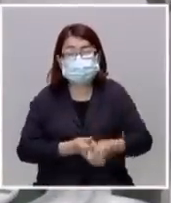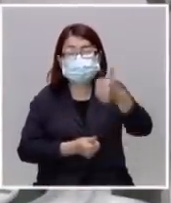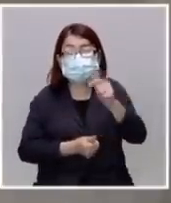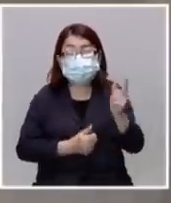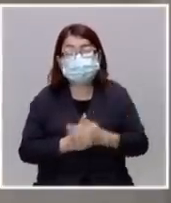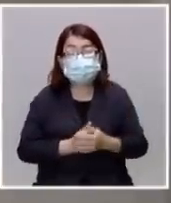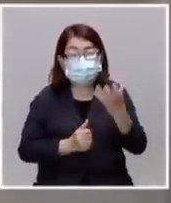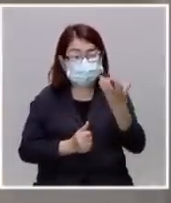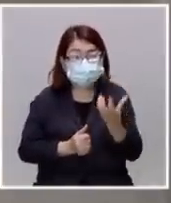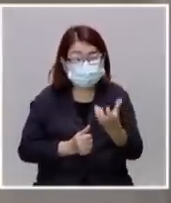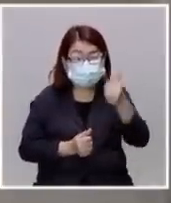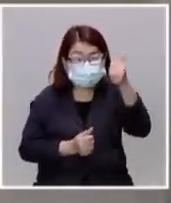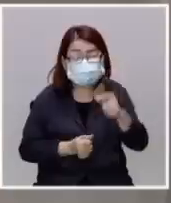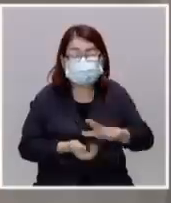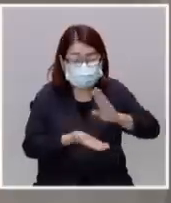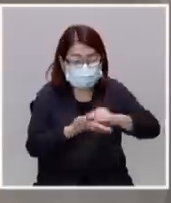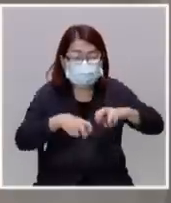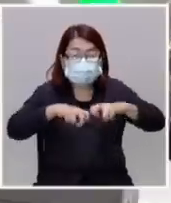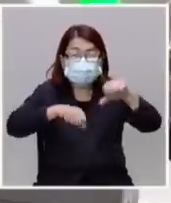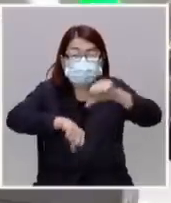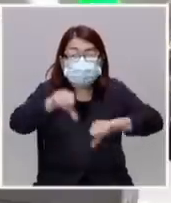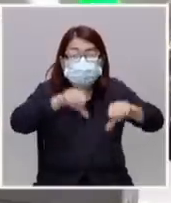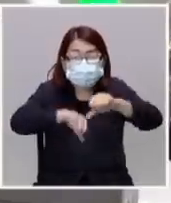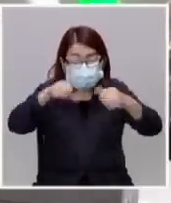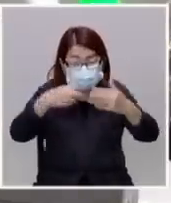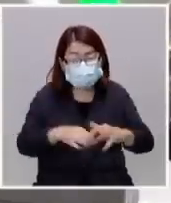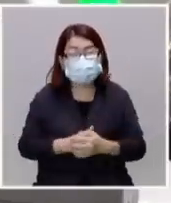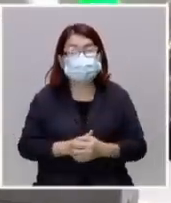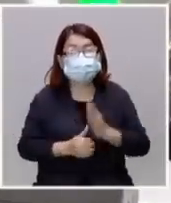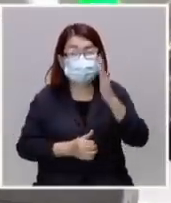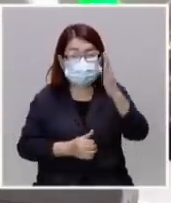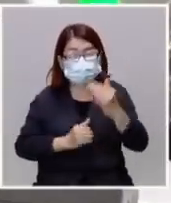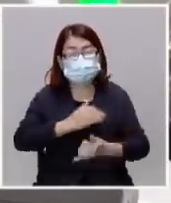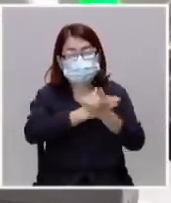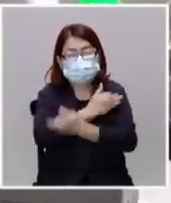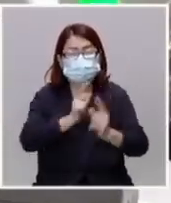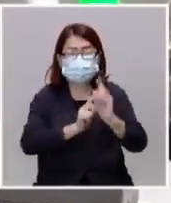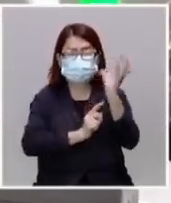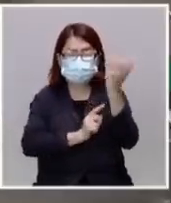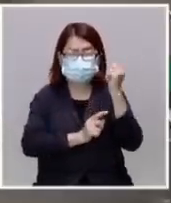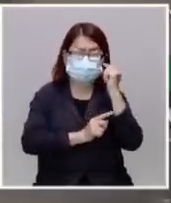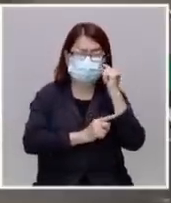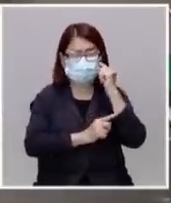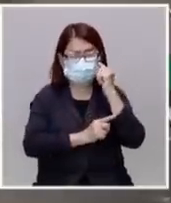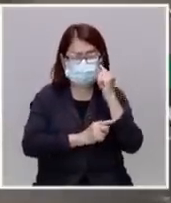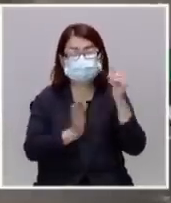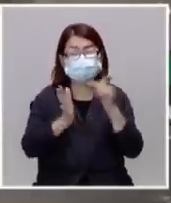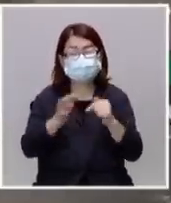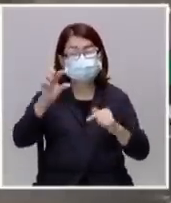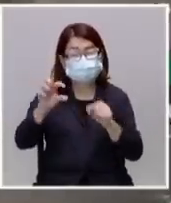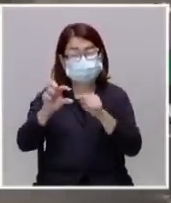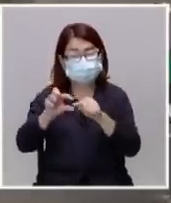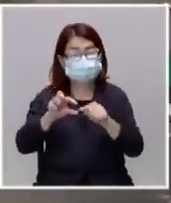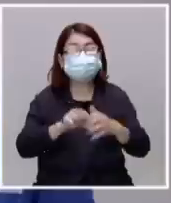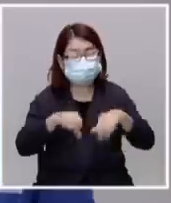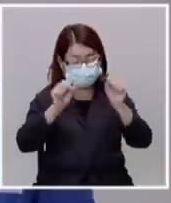งและข้อมูลทางวิทยาศาสตร์ที่ได้จากการทดลองทางคลินิกจะทำให้โลกสามารถตัดสินวัคซีนซิโนแวคได้อย่างครอบคลุมและ